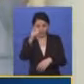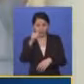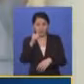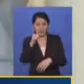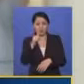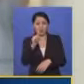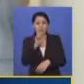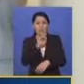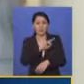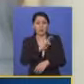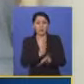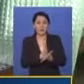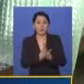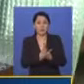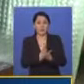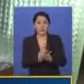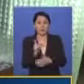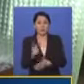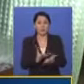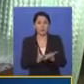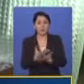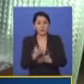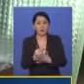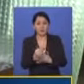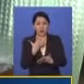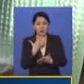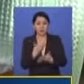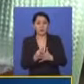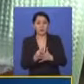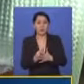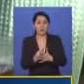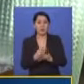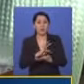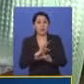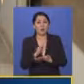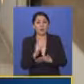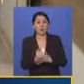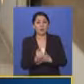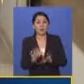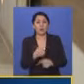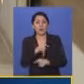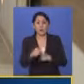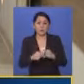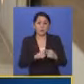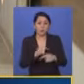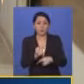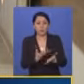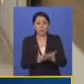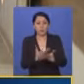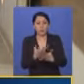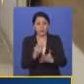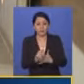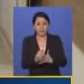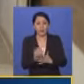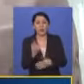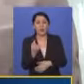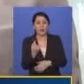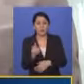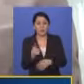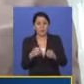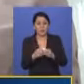шарты бойынша жұмыс істейтін азаматтар төлейді, және өз-өзін жұмыспен қамтығандар мен жеке кәсіпкерлер де төлем жасайды. Ал жеңілдік